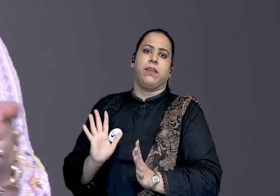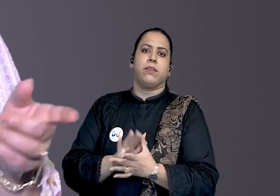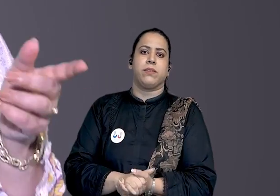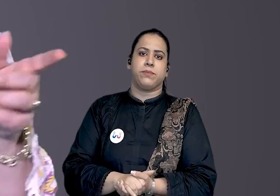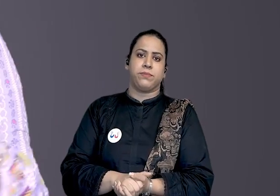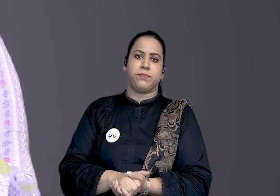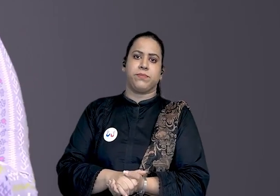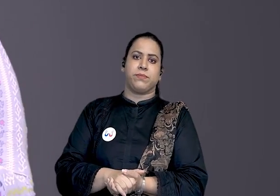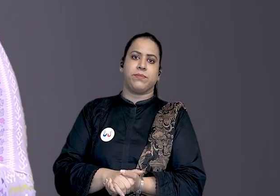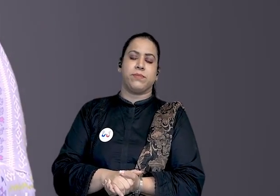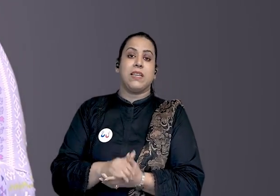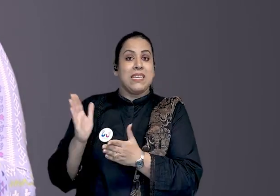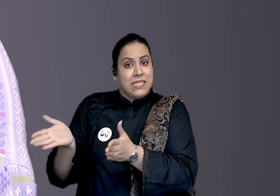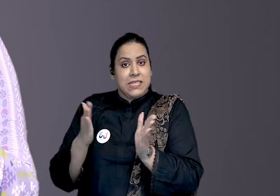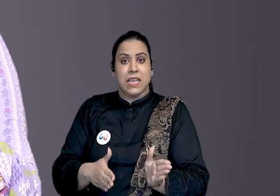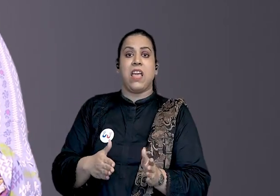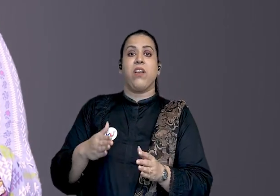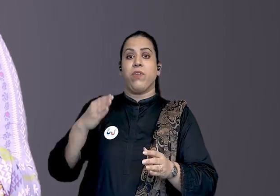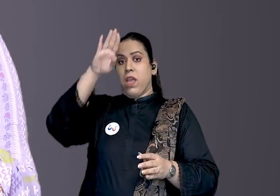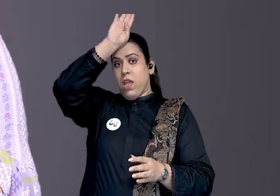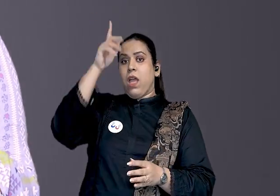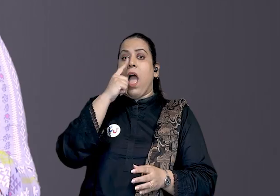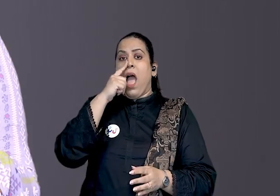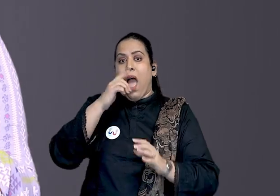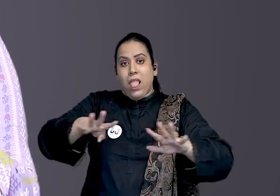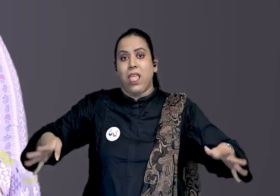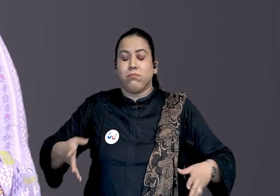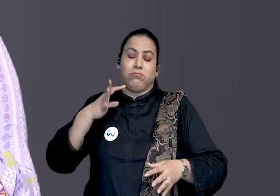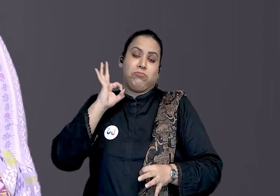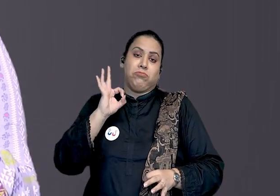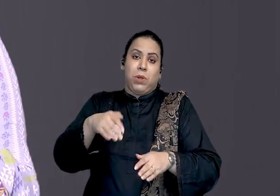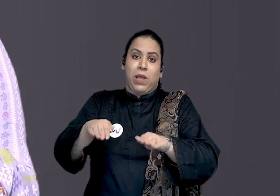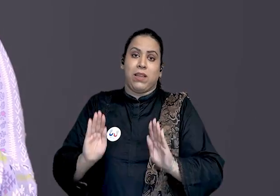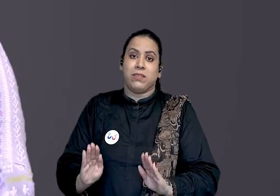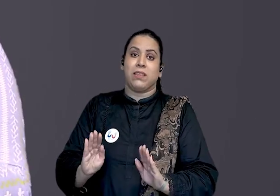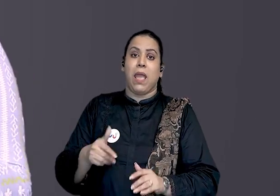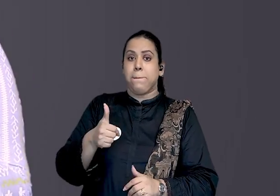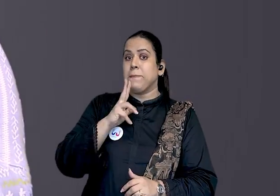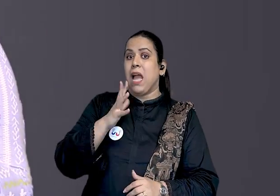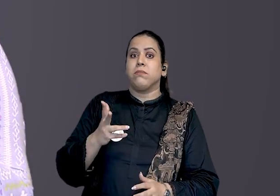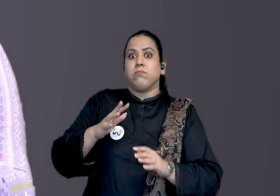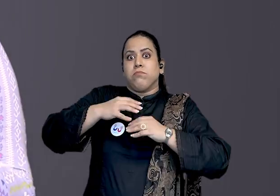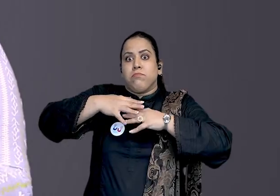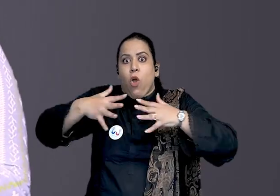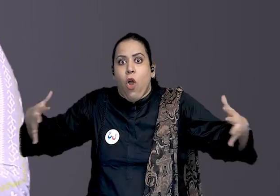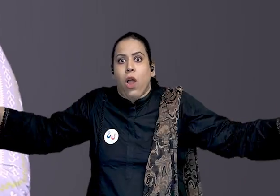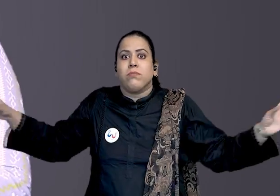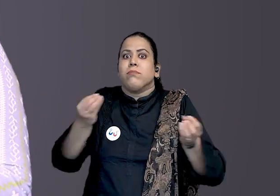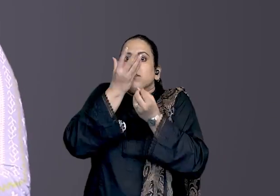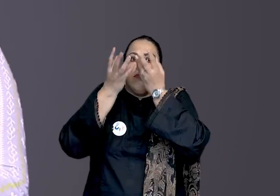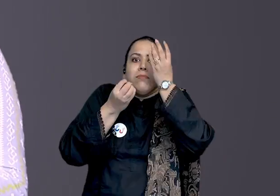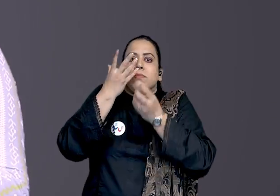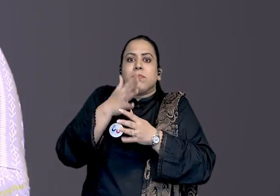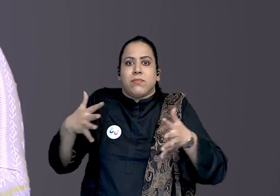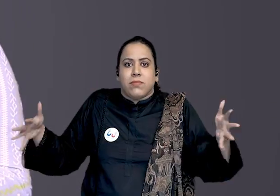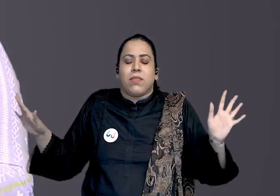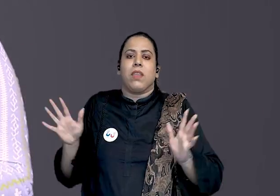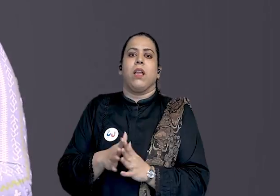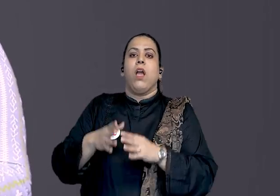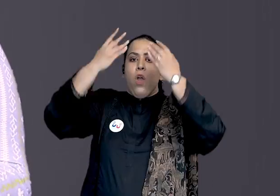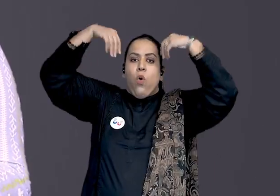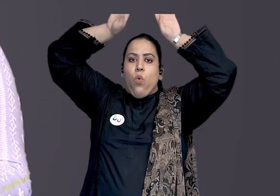اس کے بہت بڑے جو باغات تھے وہ سکھ دور ہی سے پریڈ گراؤنڈ کے طور پہ استعمال ہوتے تھے، یہاں پر فوجیوں کی پریڈ ہوا کرتی